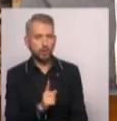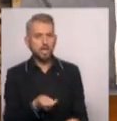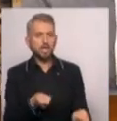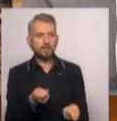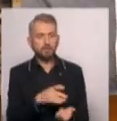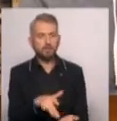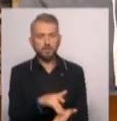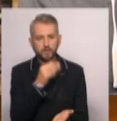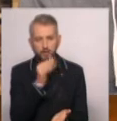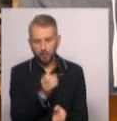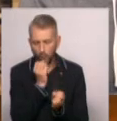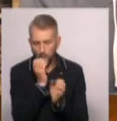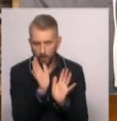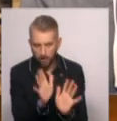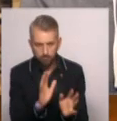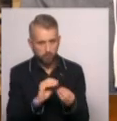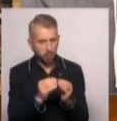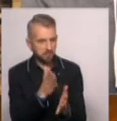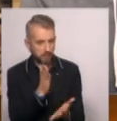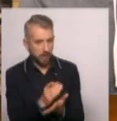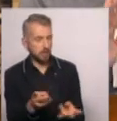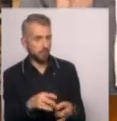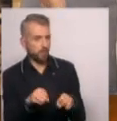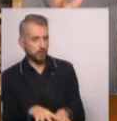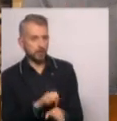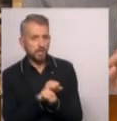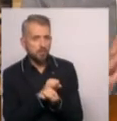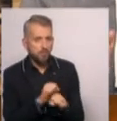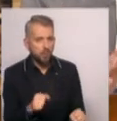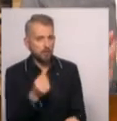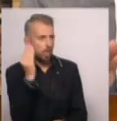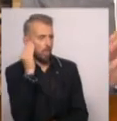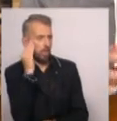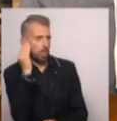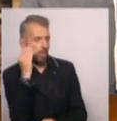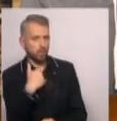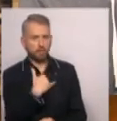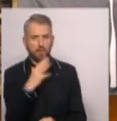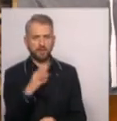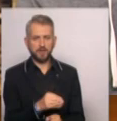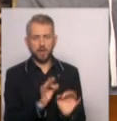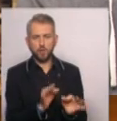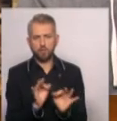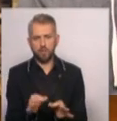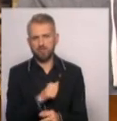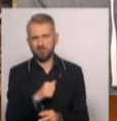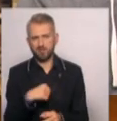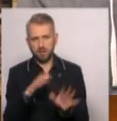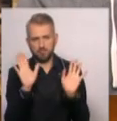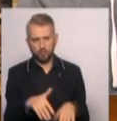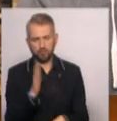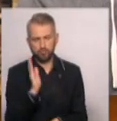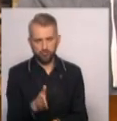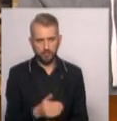міста сказало: окей, проблема існує, її треба вирішувати. Не можна більше робити вигляд, що у нас якось там воно все само по собі станеться